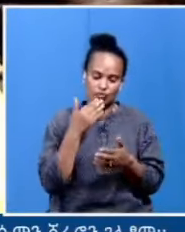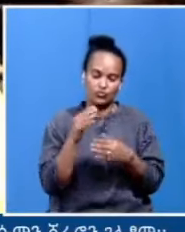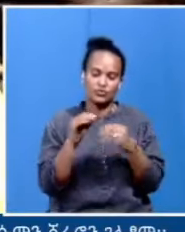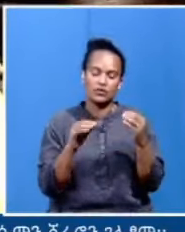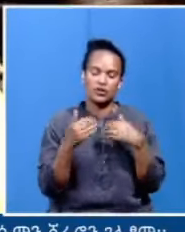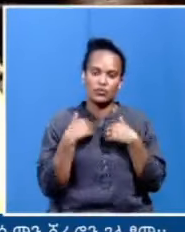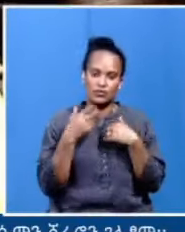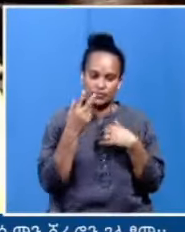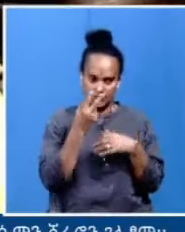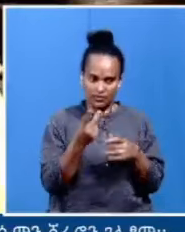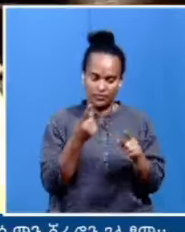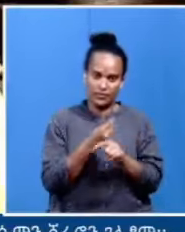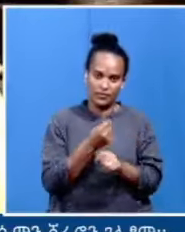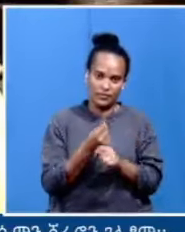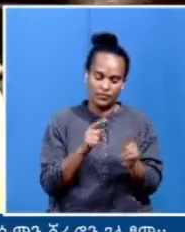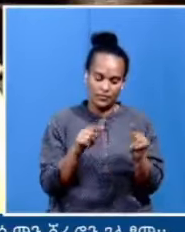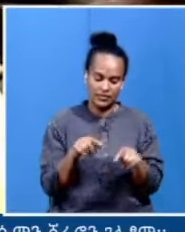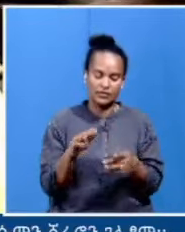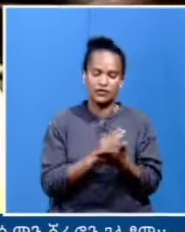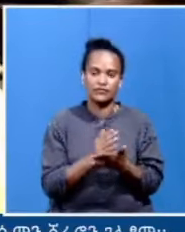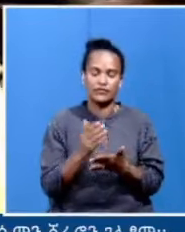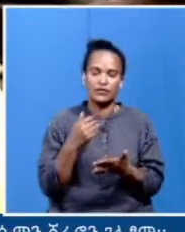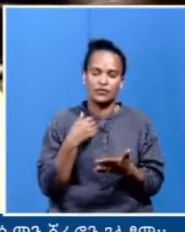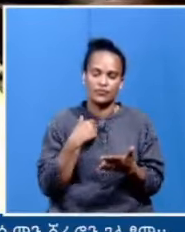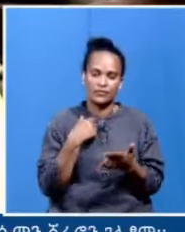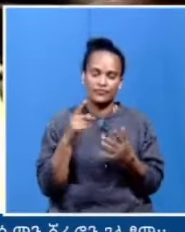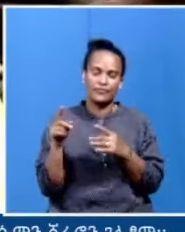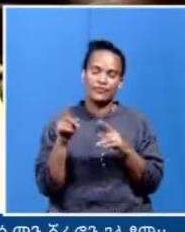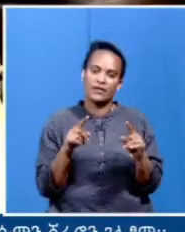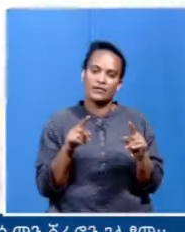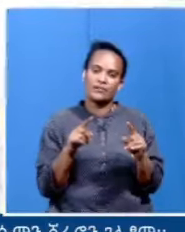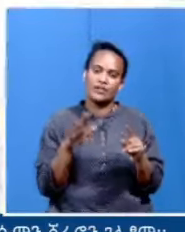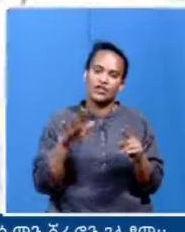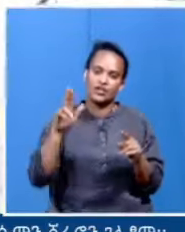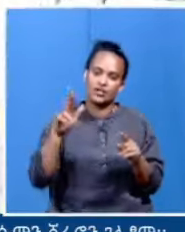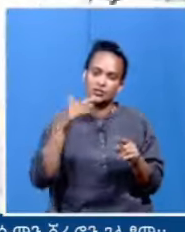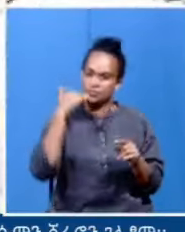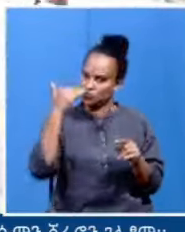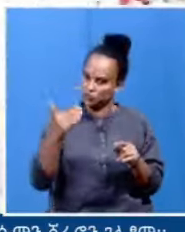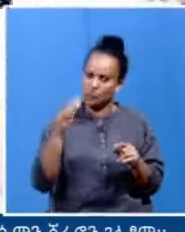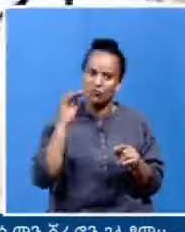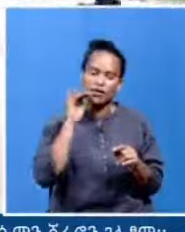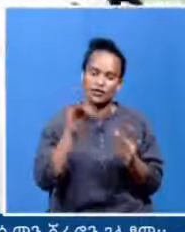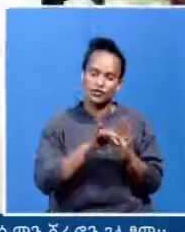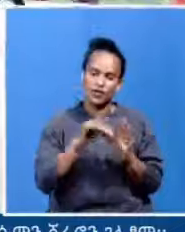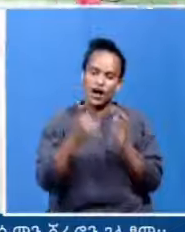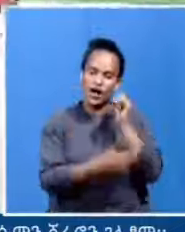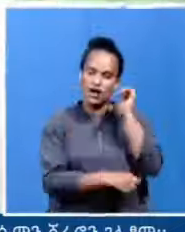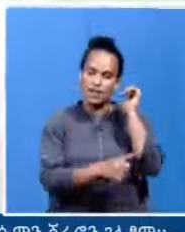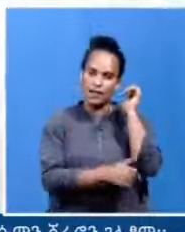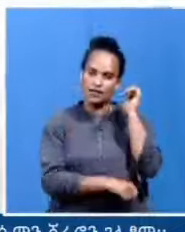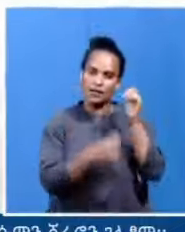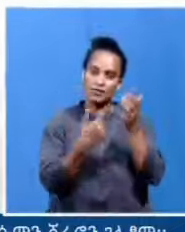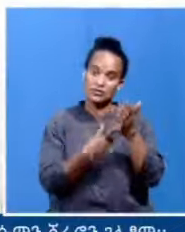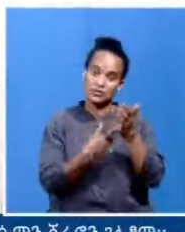እየን። ክሳብ ሕዚ ከምቲ ዝረአናይ ብተግባር እውን መፅአን ተሳቲፈን ኣለዋ። ከም ሽረ እውን ፅቡቃት እያ ማይጨው ኣላማጣ